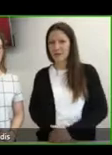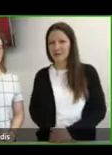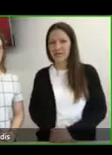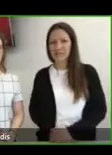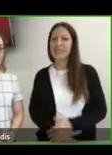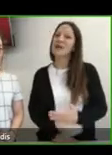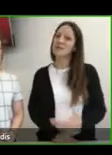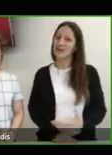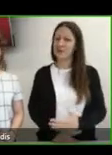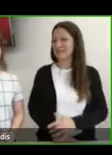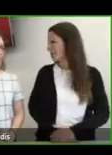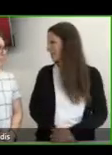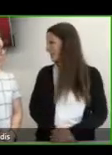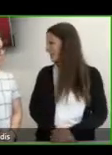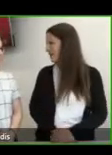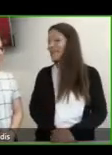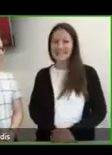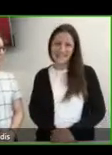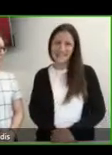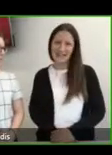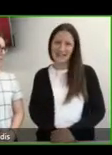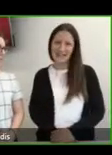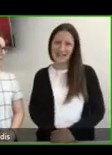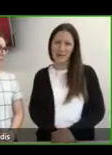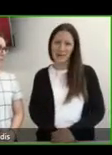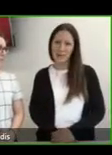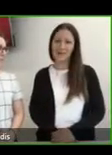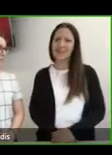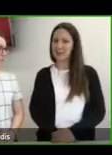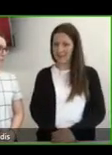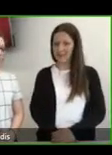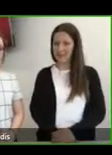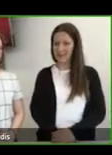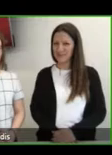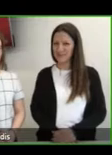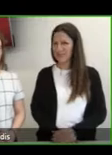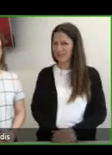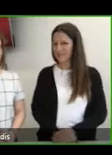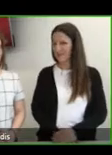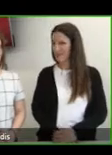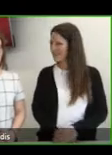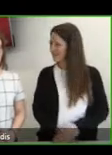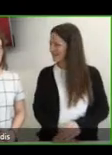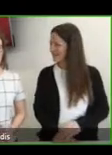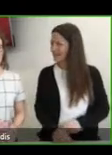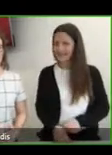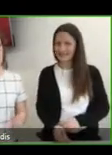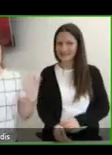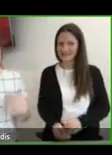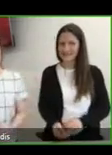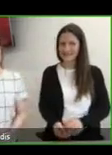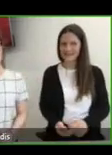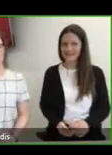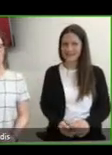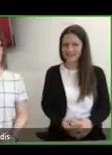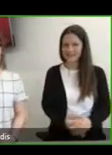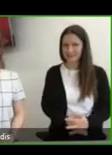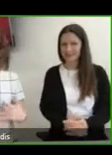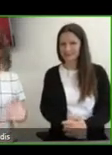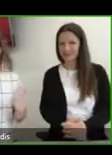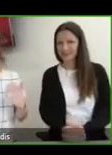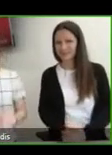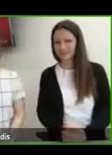aborder cette année. Puis dans cette présentation-là, s'inscrit dans cette optique. Yes, moi, Marjorie Paradis, ben, également conseillère